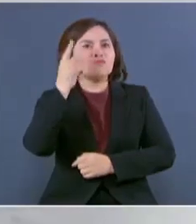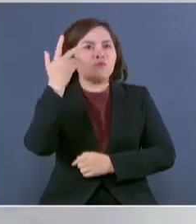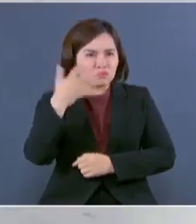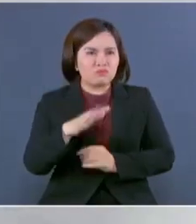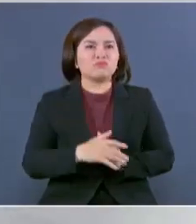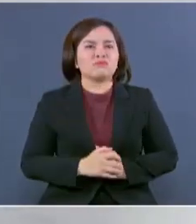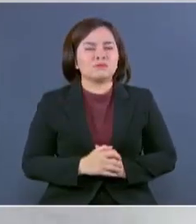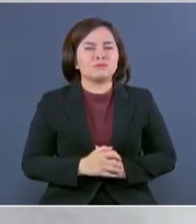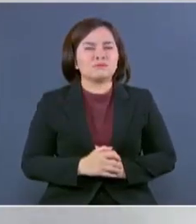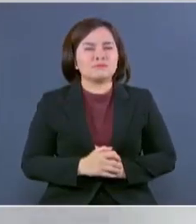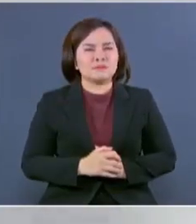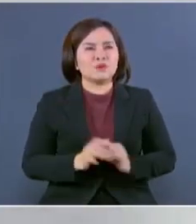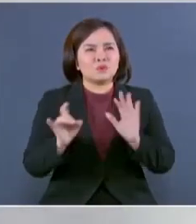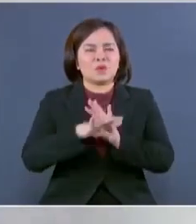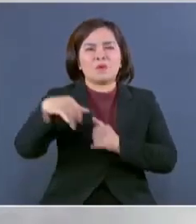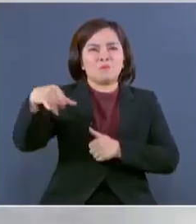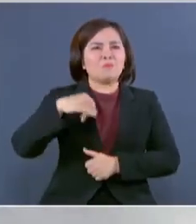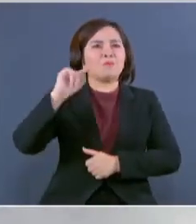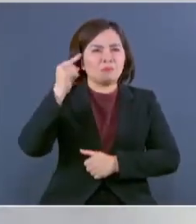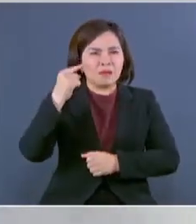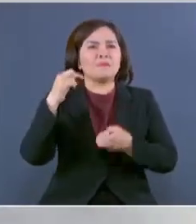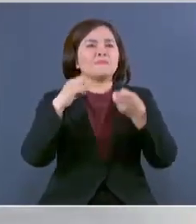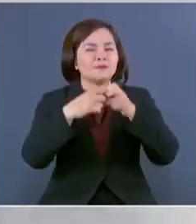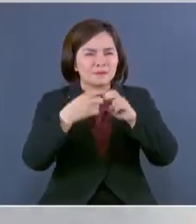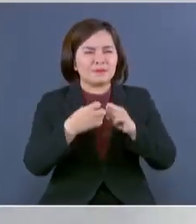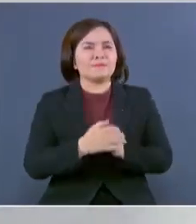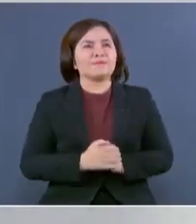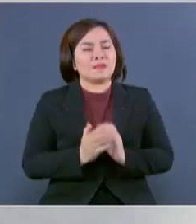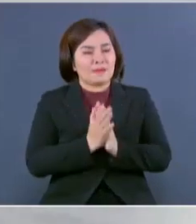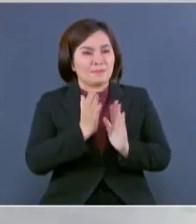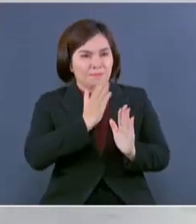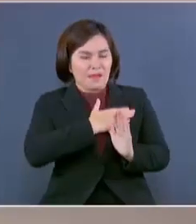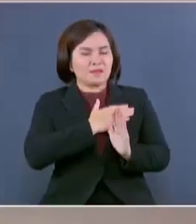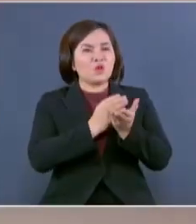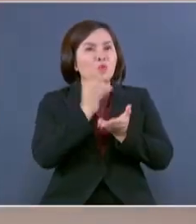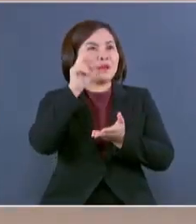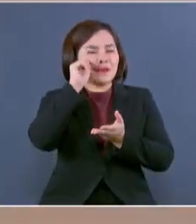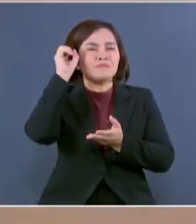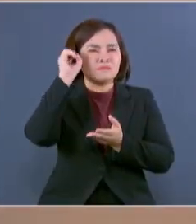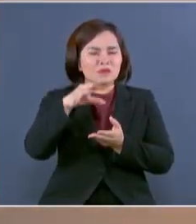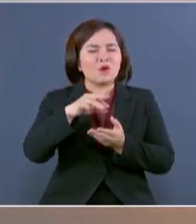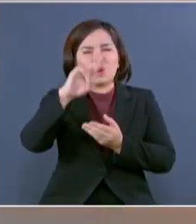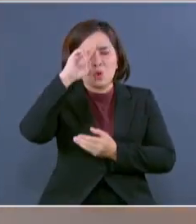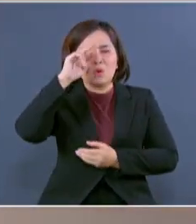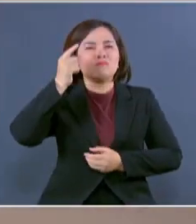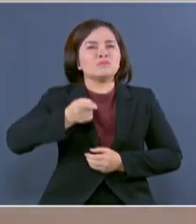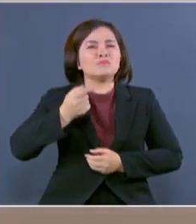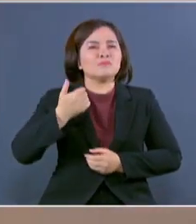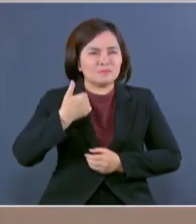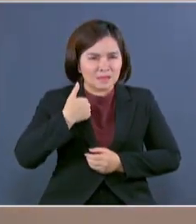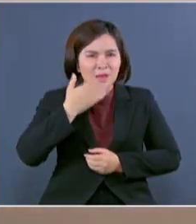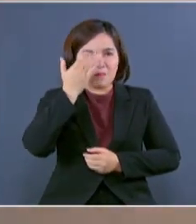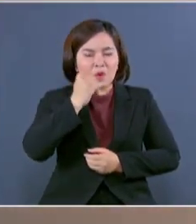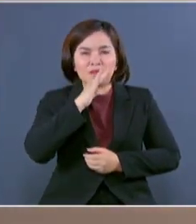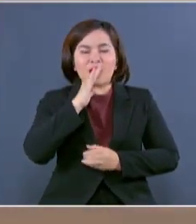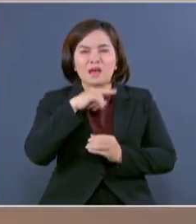แหละครับแต่ก็ยังมาก่อเหตุแบบนี้อีกส่วนพระที่ก่อเหตุทางวัดบอกว่าท่านมีโรคประจำตัวเมื่อโดน